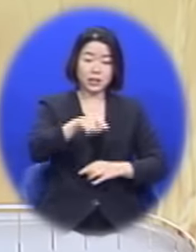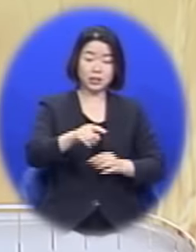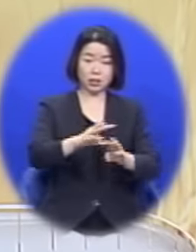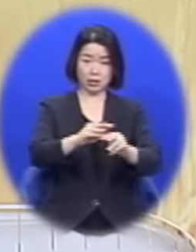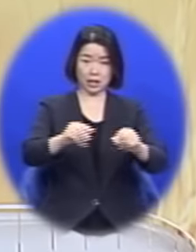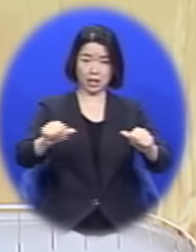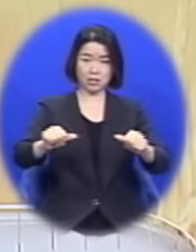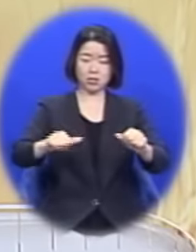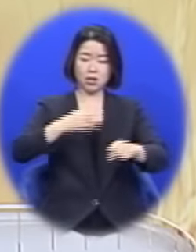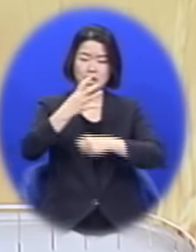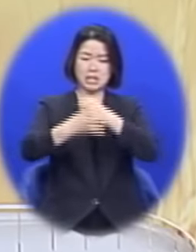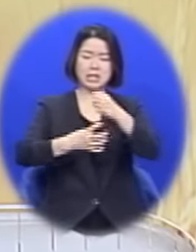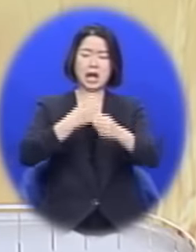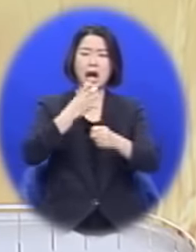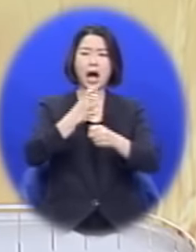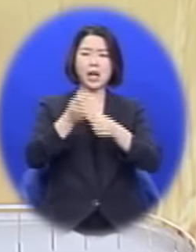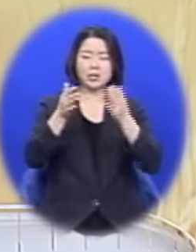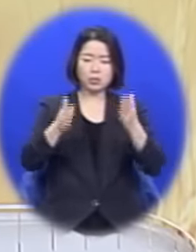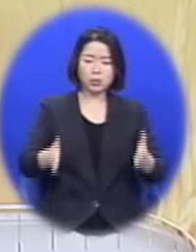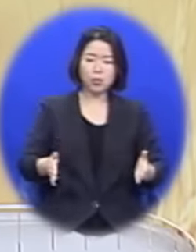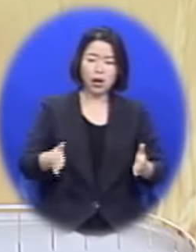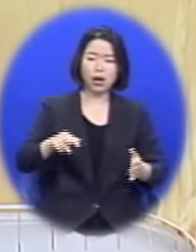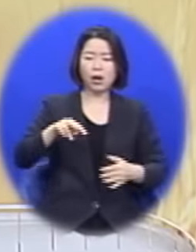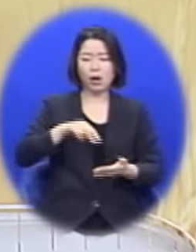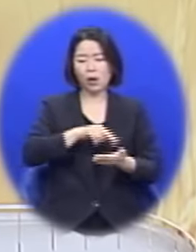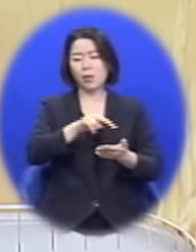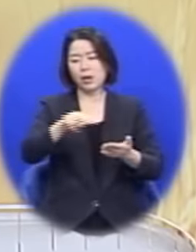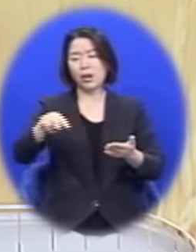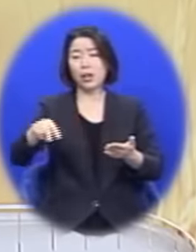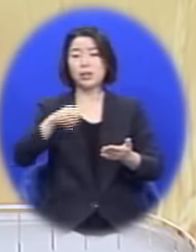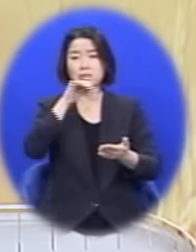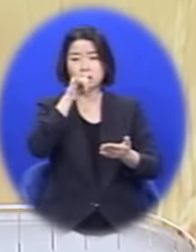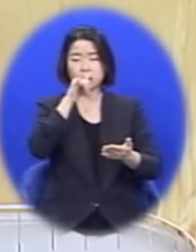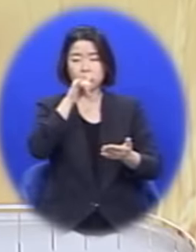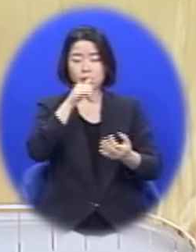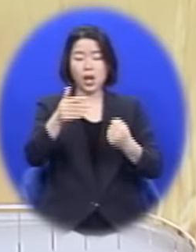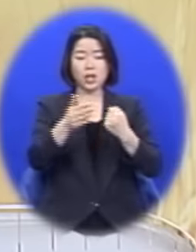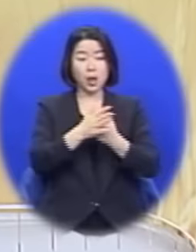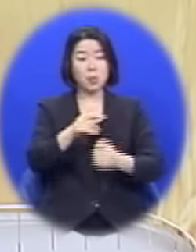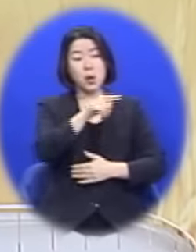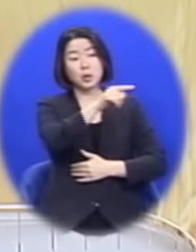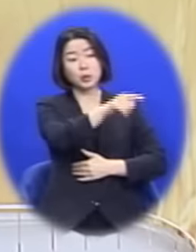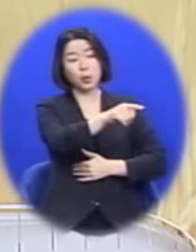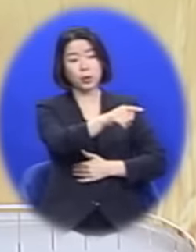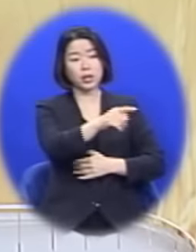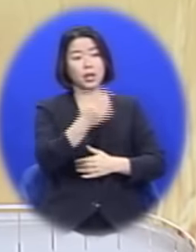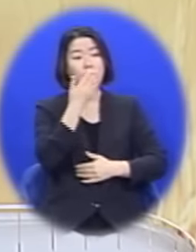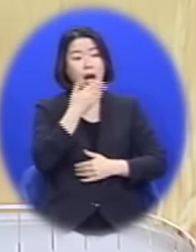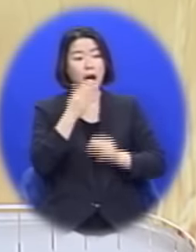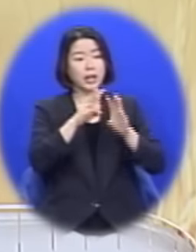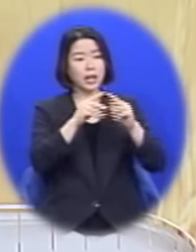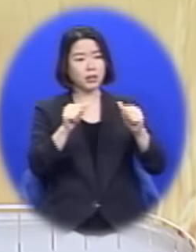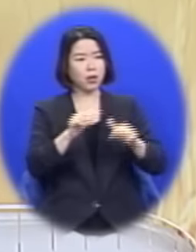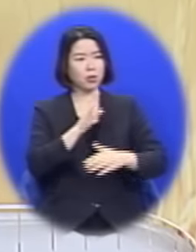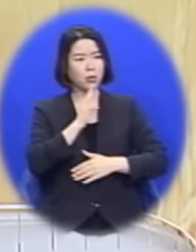40년을 걸었습니다. 그들에게 있어서 가나안 땅은 완전히 정말 신세계입니다.